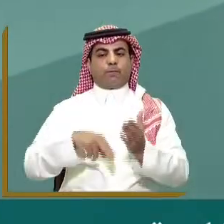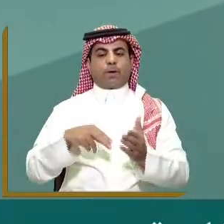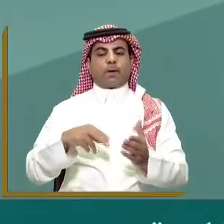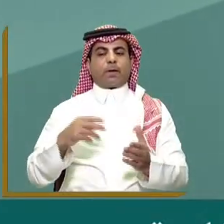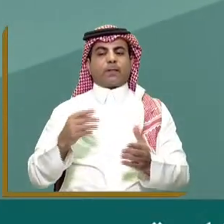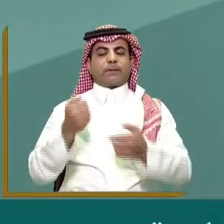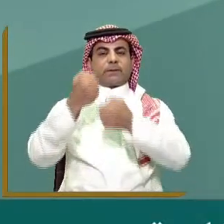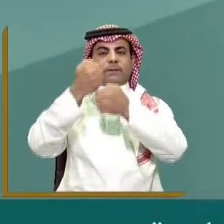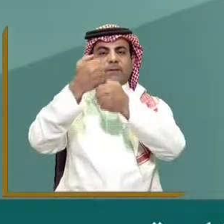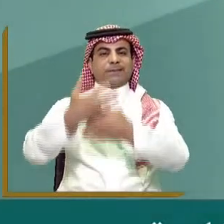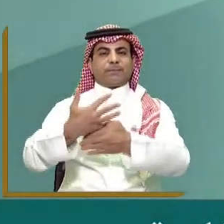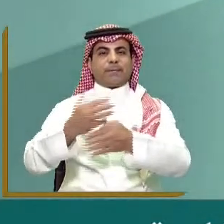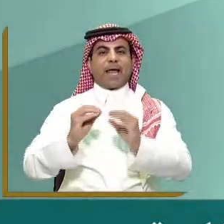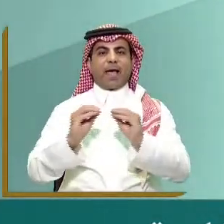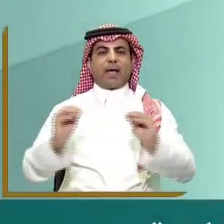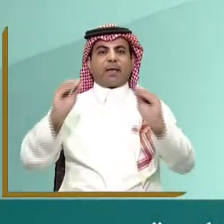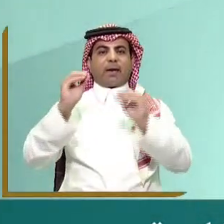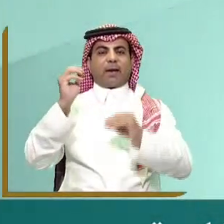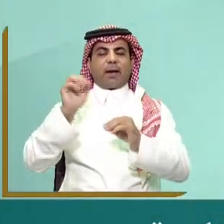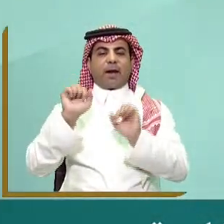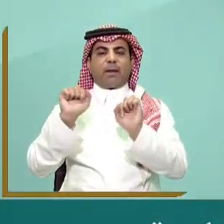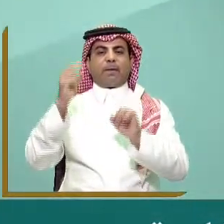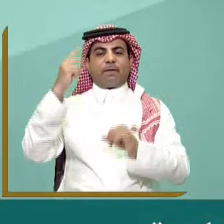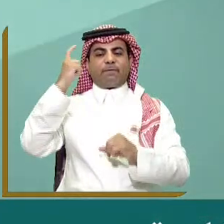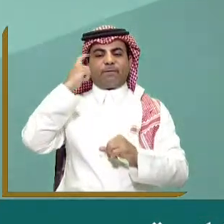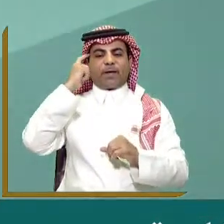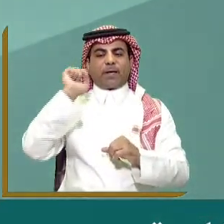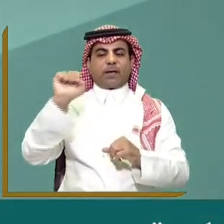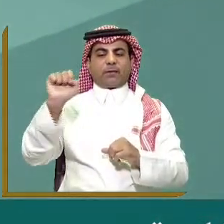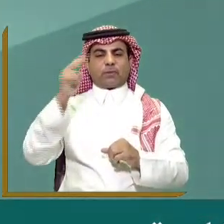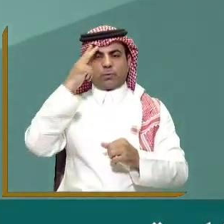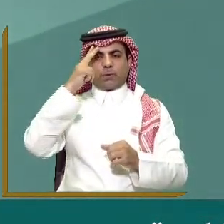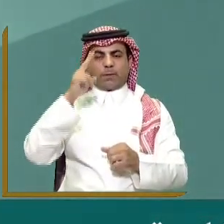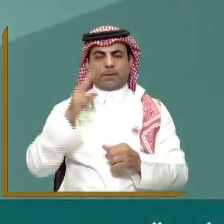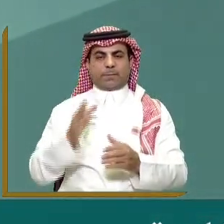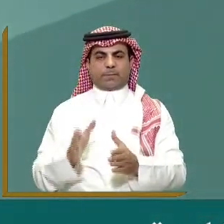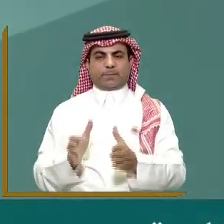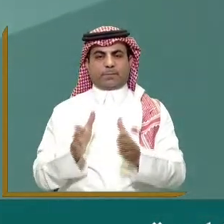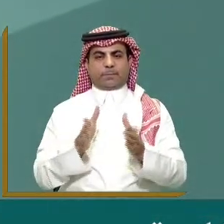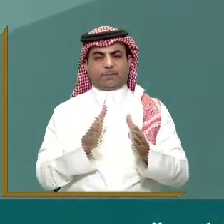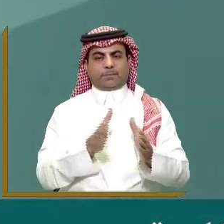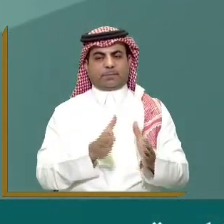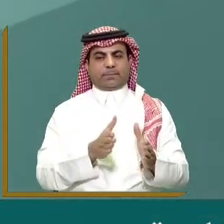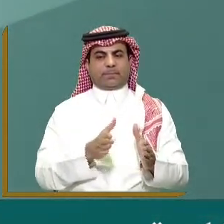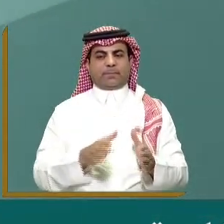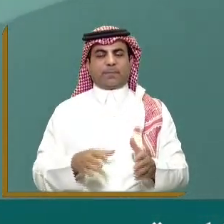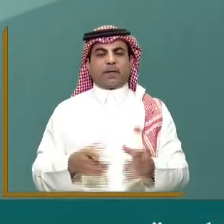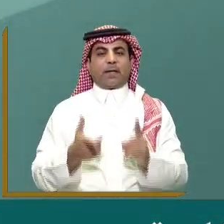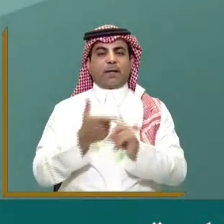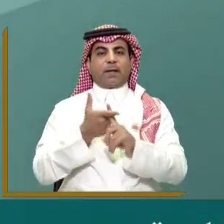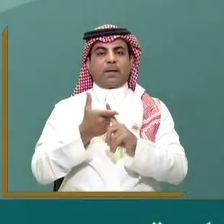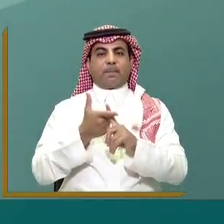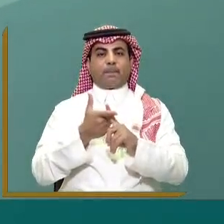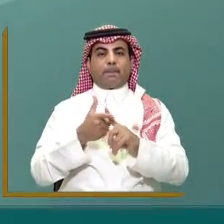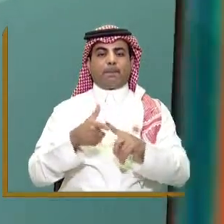صدور الموافقة السامية على تشكيل مجلس إدارة الهيئة السعودية للملكية الفكرية.